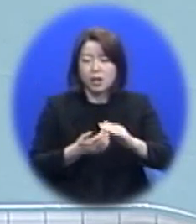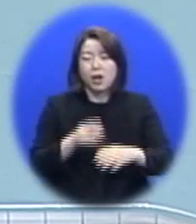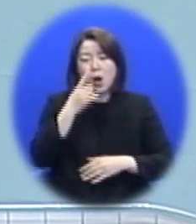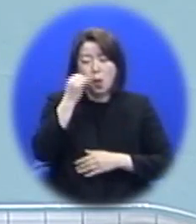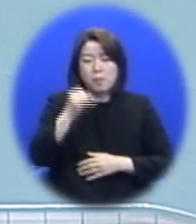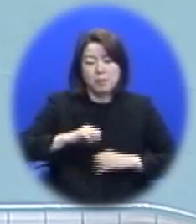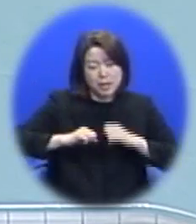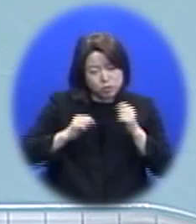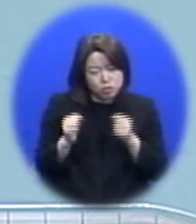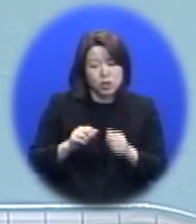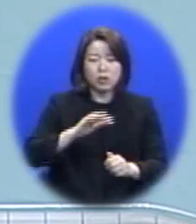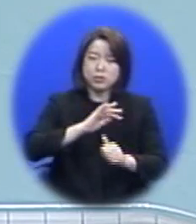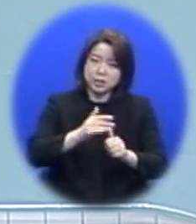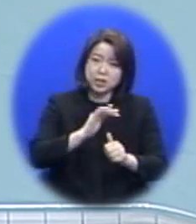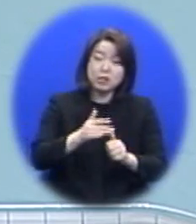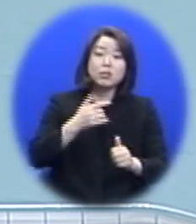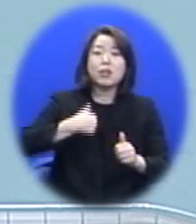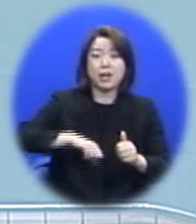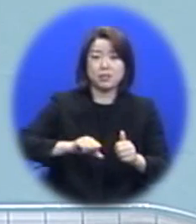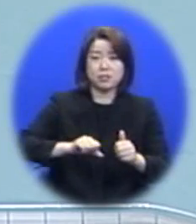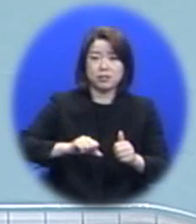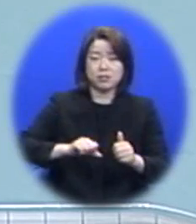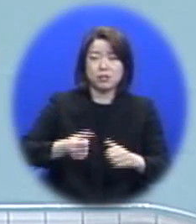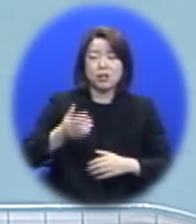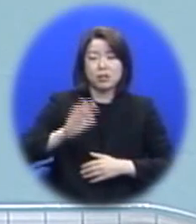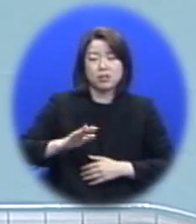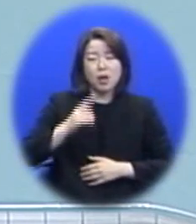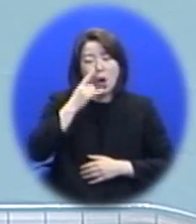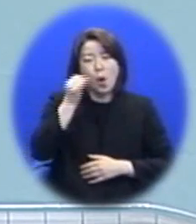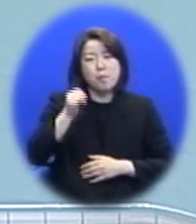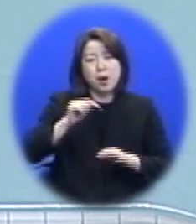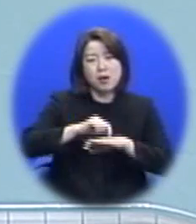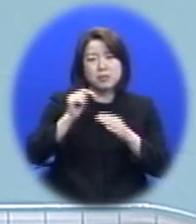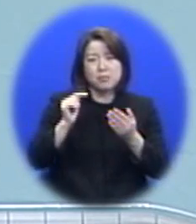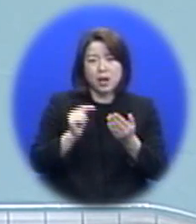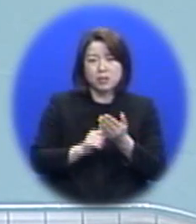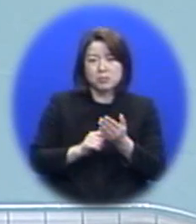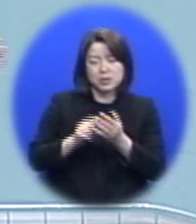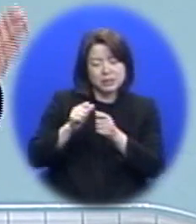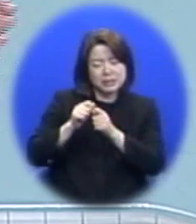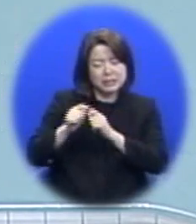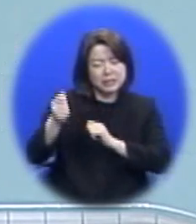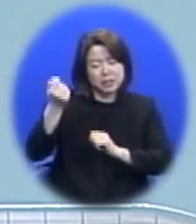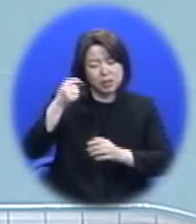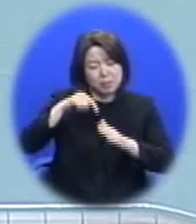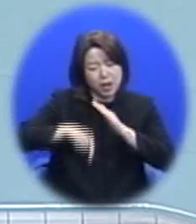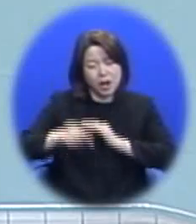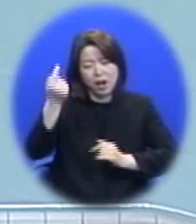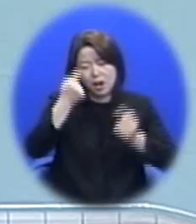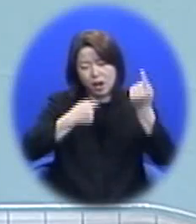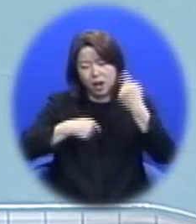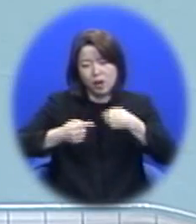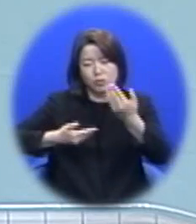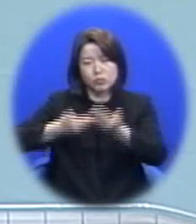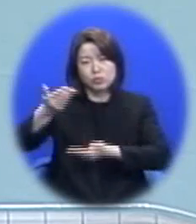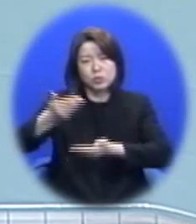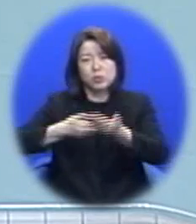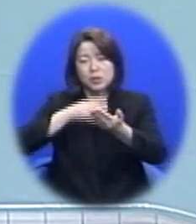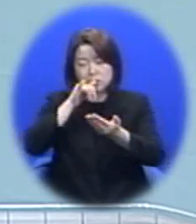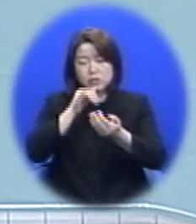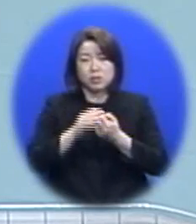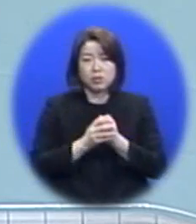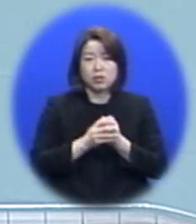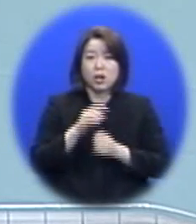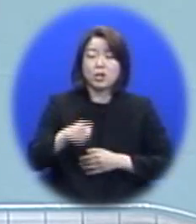아들이었는데 엄마와 마음이 정말 찢어질 정도로 서로 깊은 상처를 주고 받았습니다.